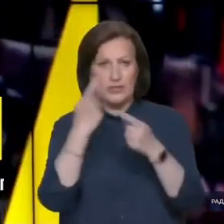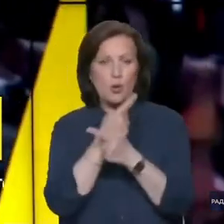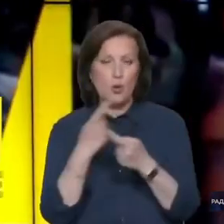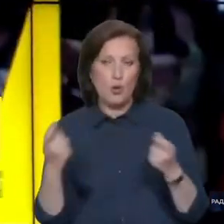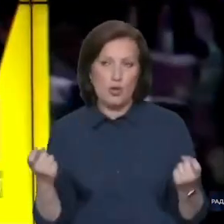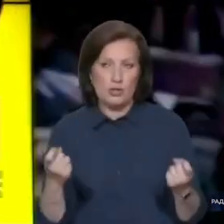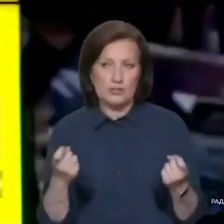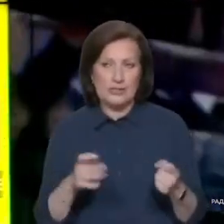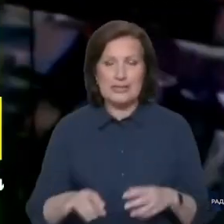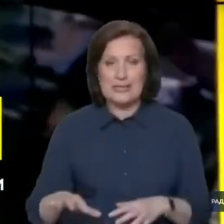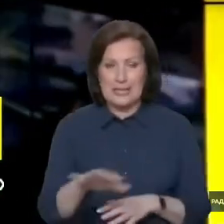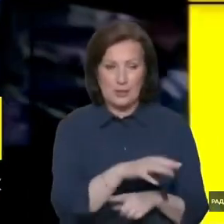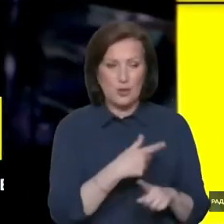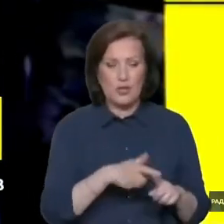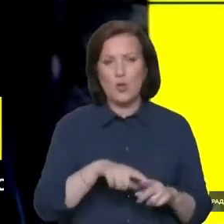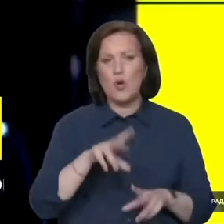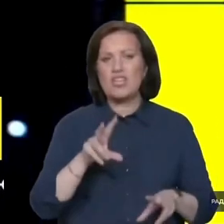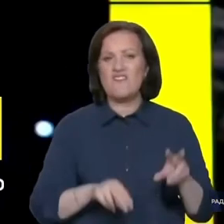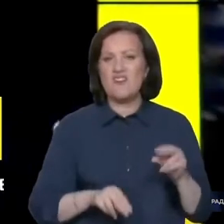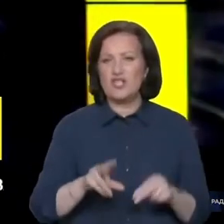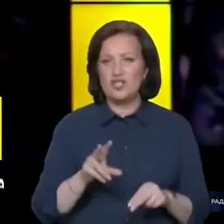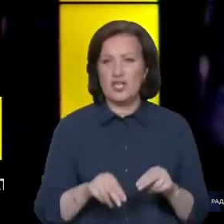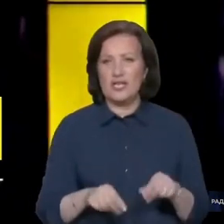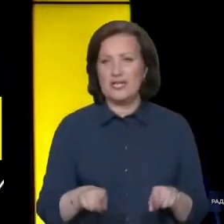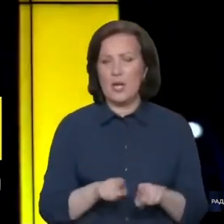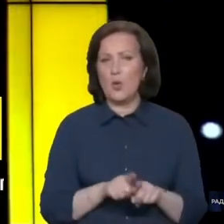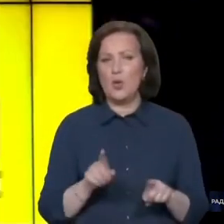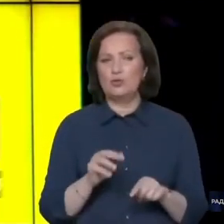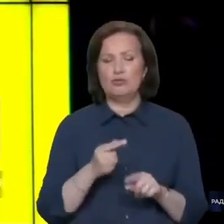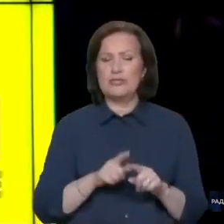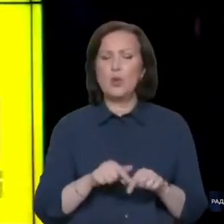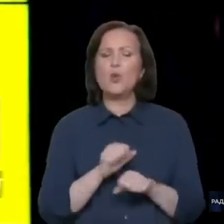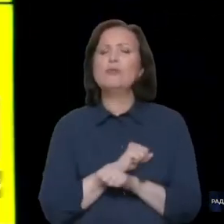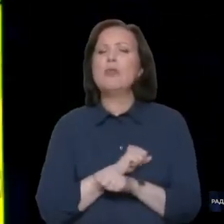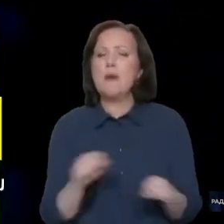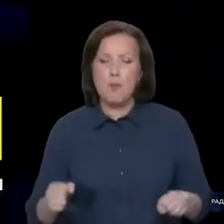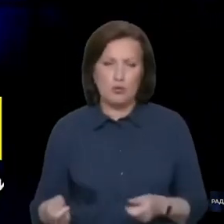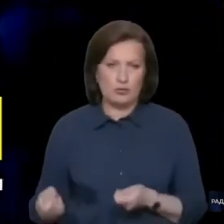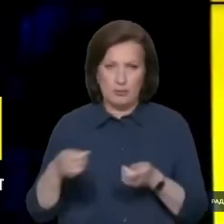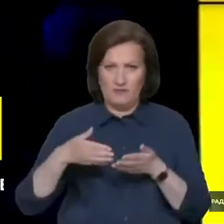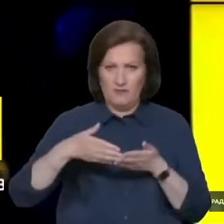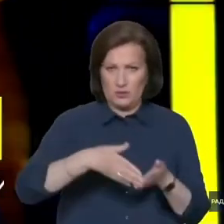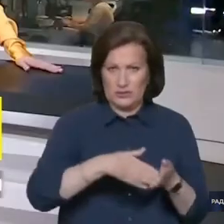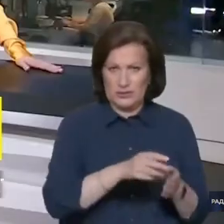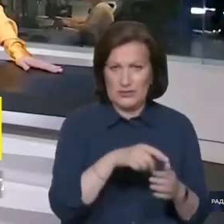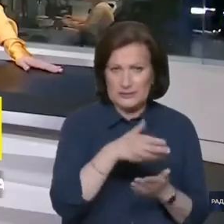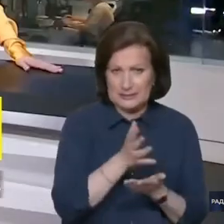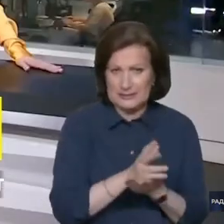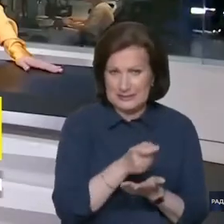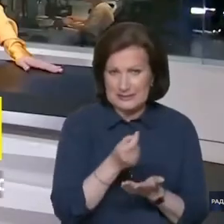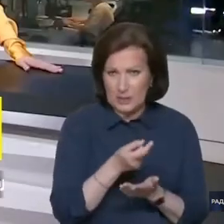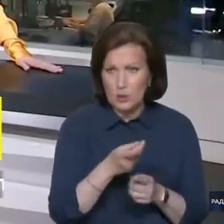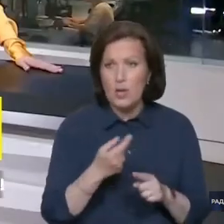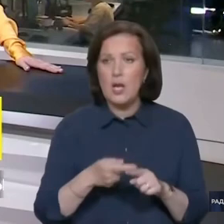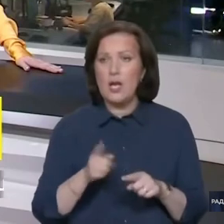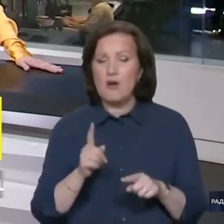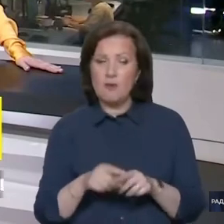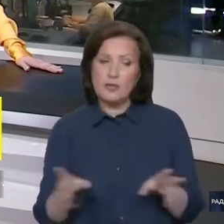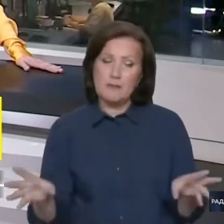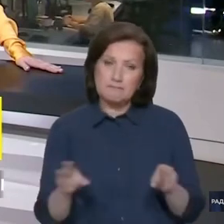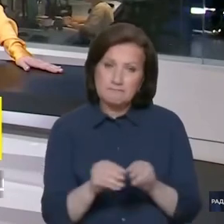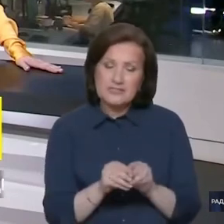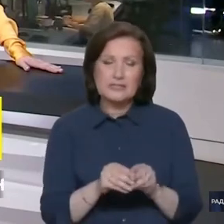оголосила територію, яку вона вважає такою, через яку не можна возити зерно, і там перекривається з економічними